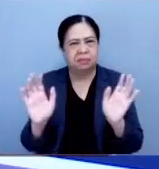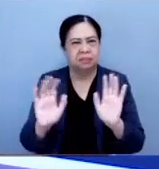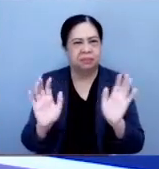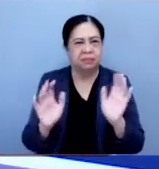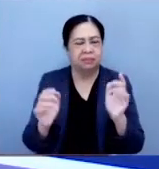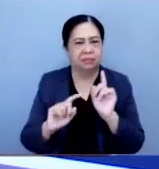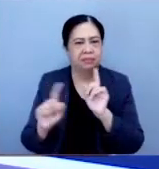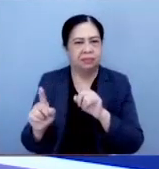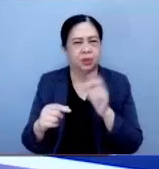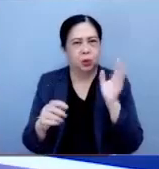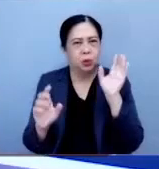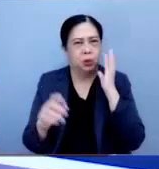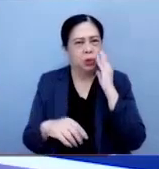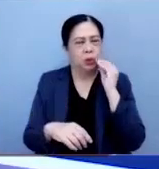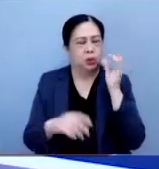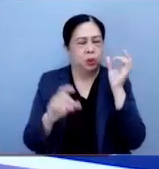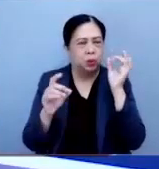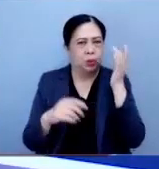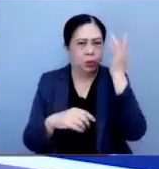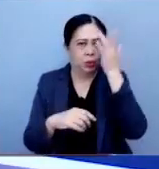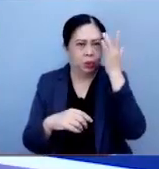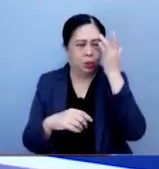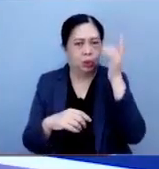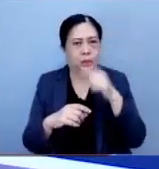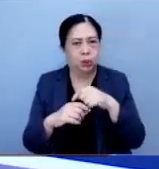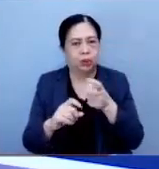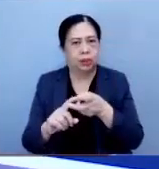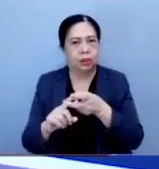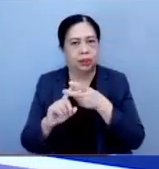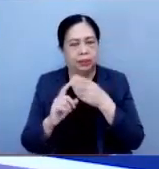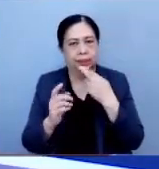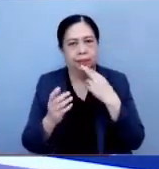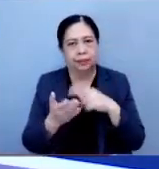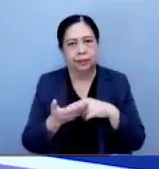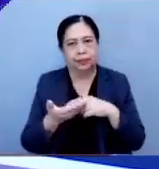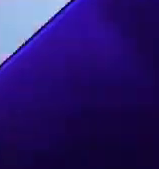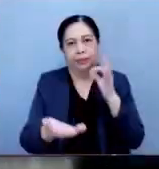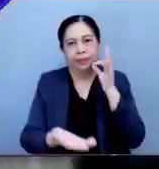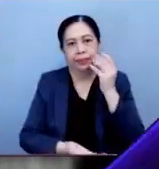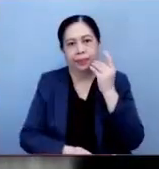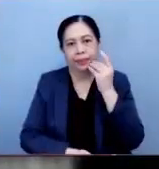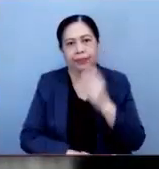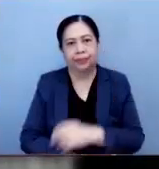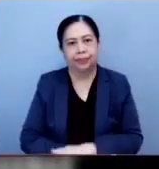pagkatapos ang masalimuot niyang karanasan bilang isang bihag. Nasa frontline ng balitang iyan si Faith Del Mundo.